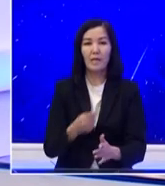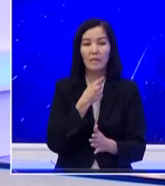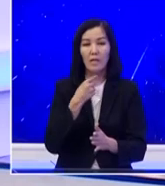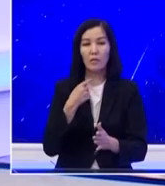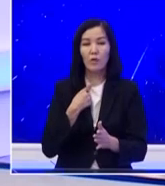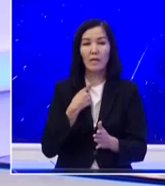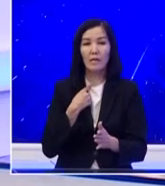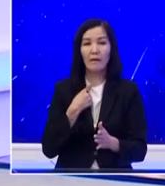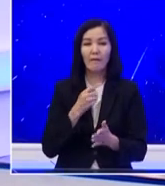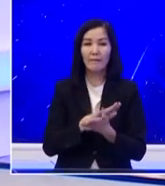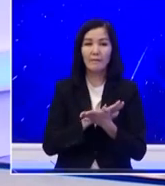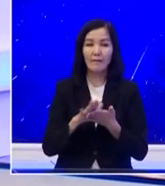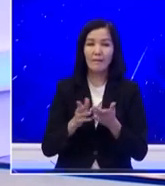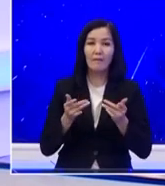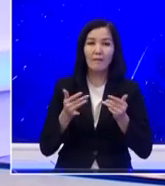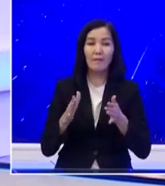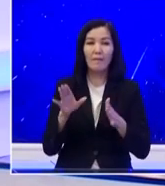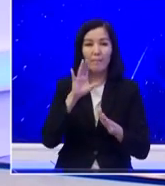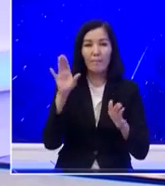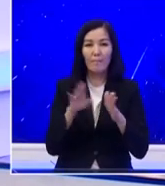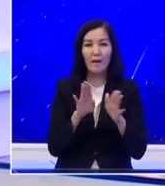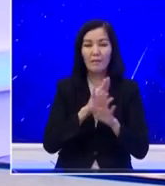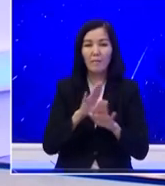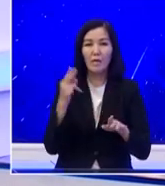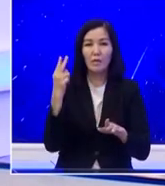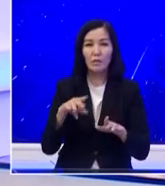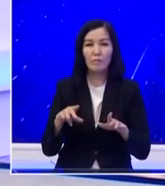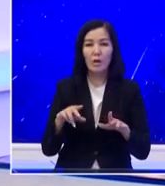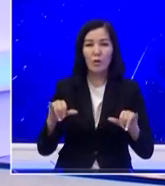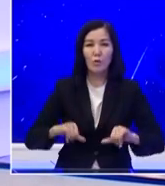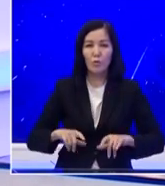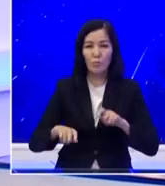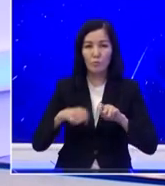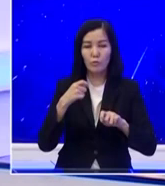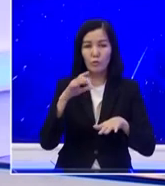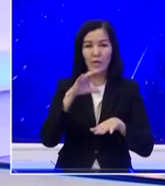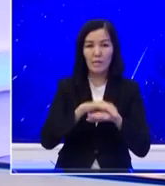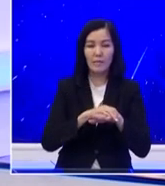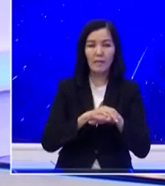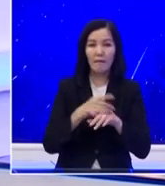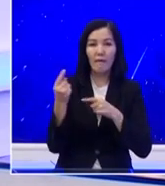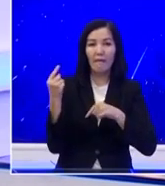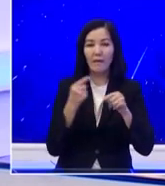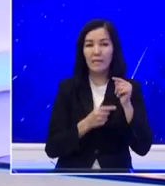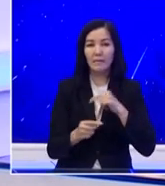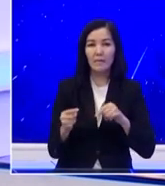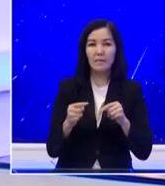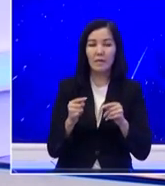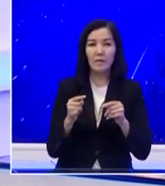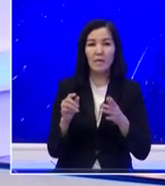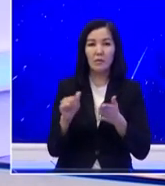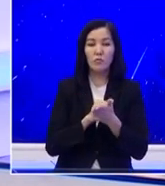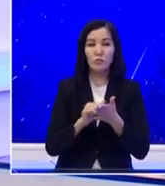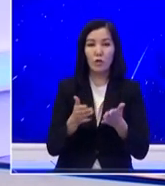Талдықорғанда санитарлық талаптарды сақтамаған 20-дан аса құқық бұзушылық анықталды. Яғни жеке кәсіпкерлердің санитарлық кітапшасы